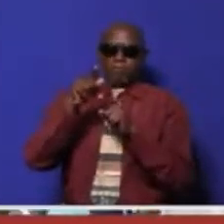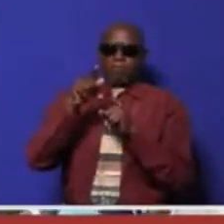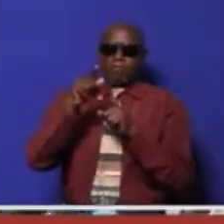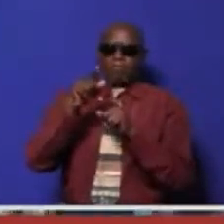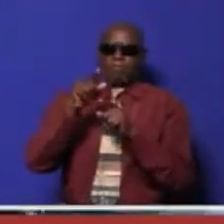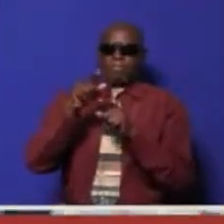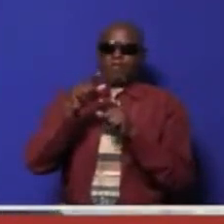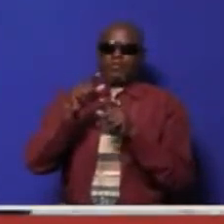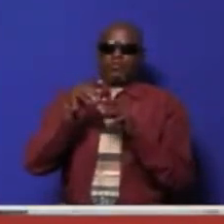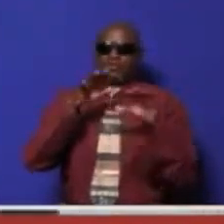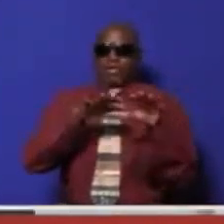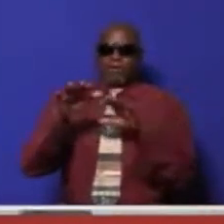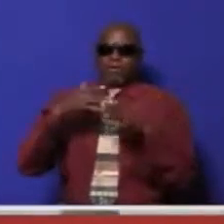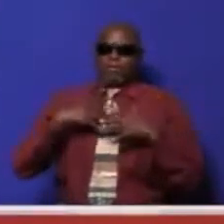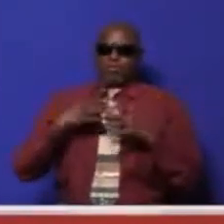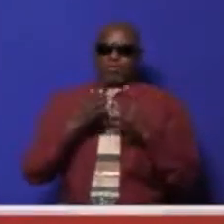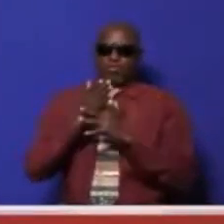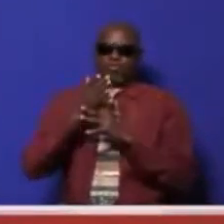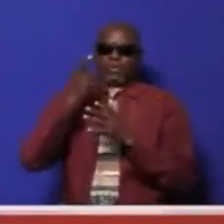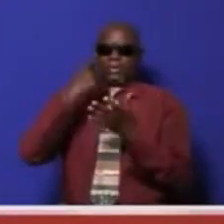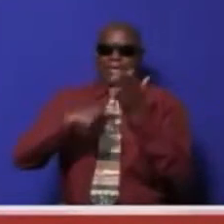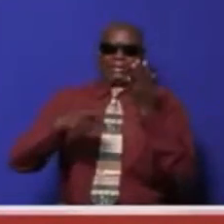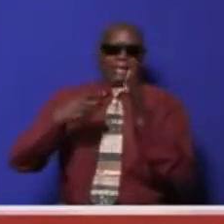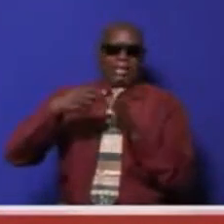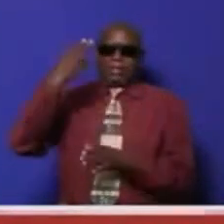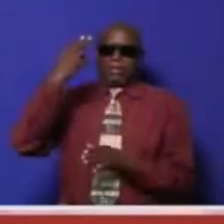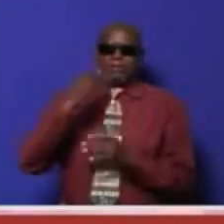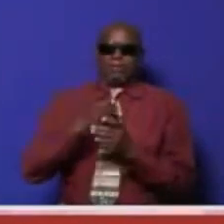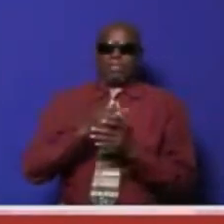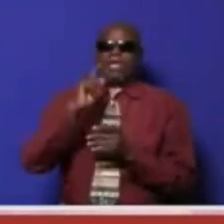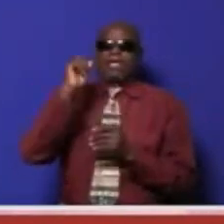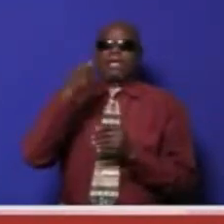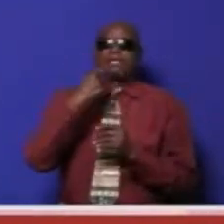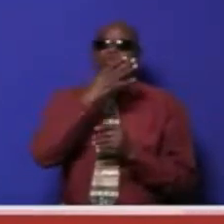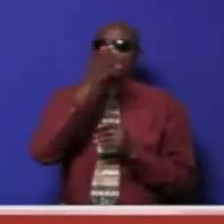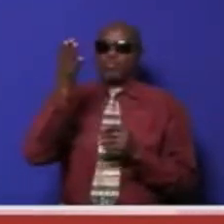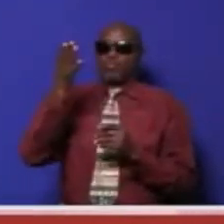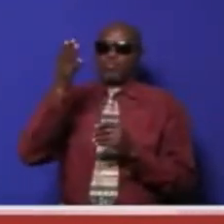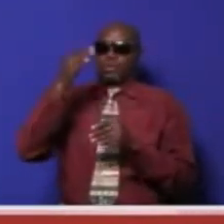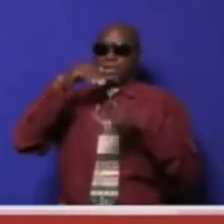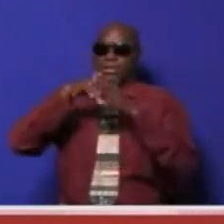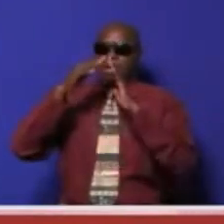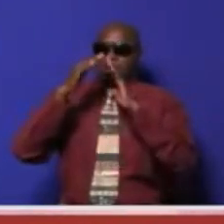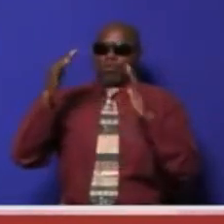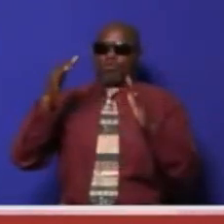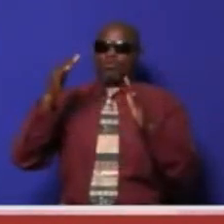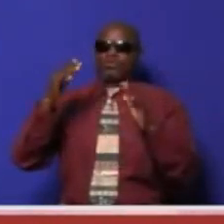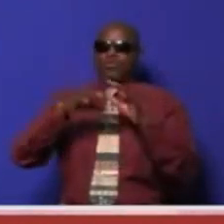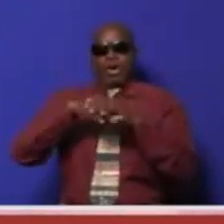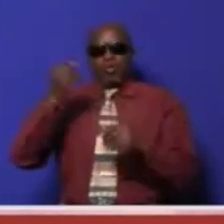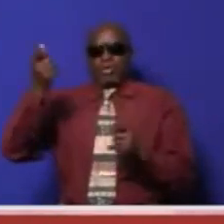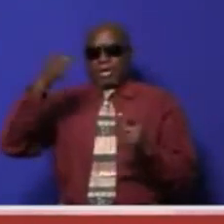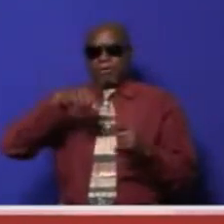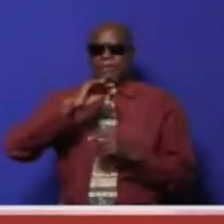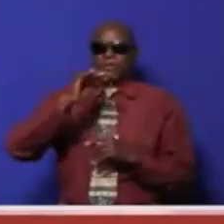kupitia ushuru wa hali ya juu. I want to say that Kenyans, if you are still in your house, come to the CBD. You are the people we are fighting for, and you are saying